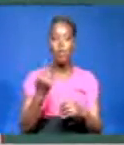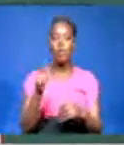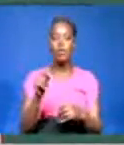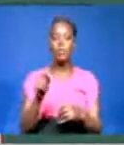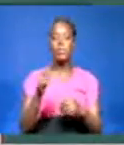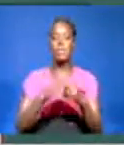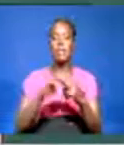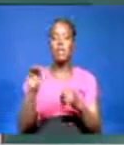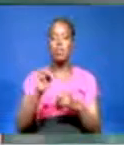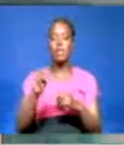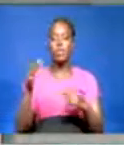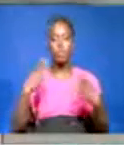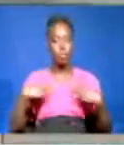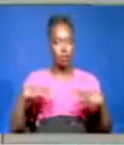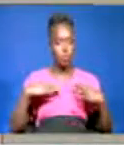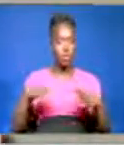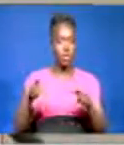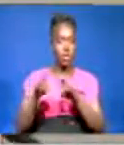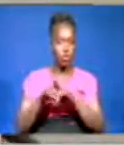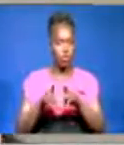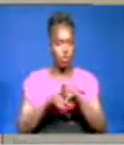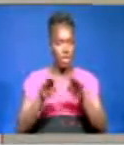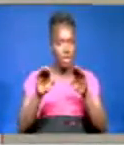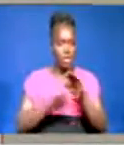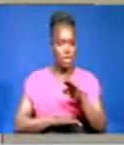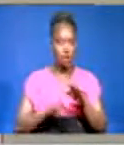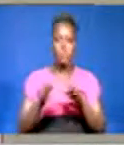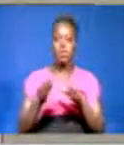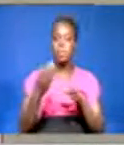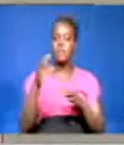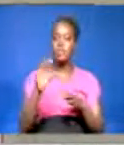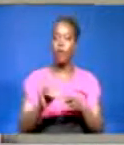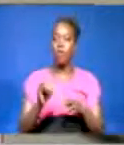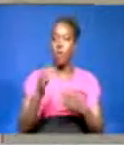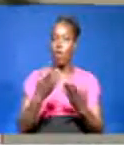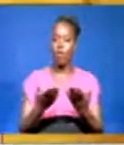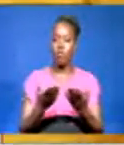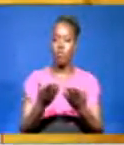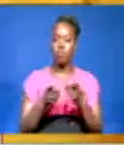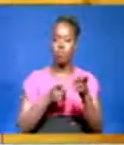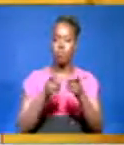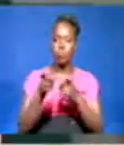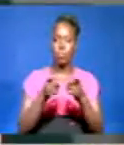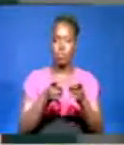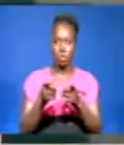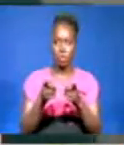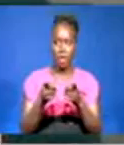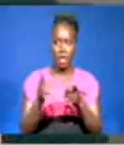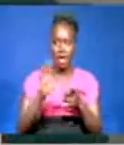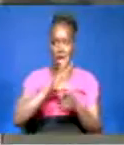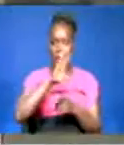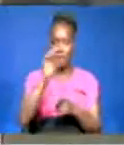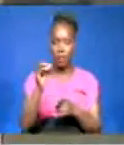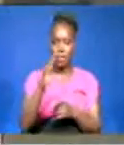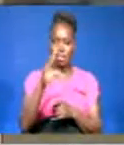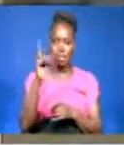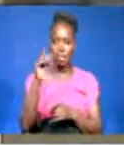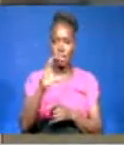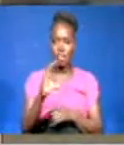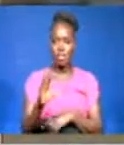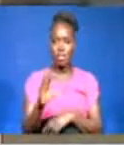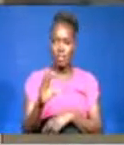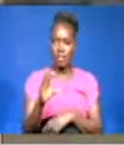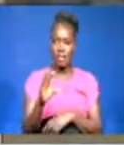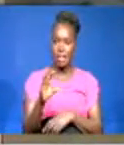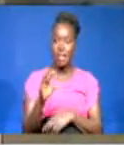1.9. Wakati huo huo, kaimu mkurugenzi mkuu wa kituo cha kuzuia na kudhibiti magonjwa barani Afrika, Dr. Hamed Ogweli,